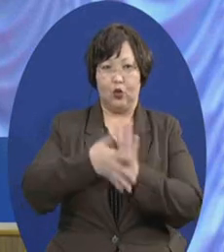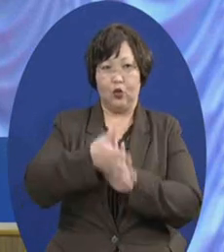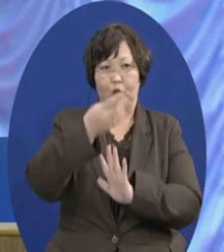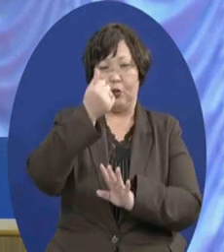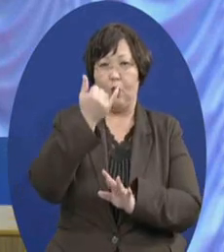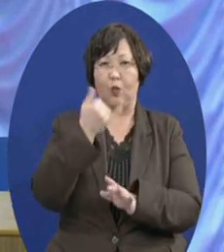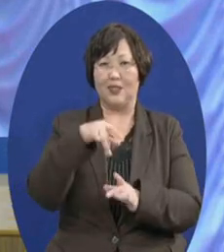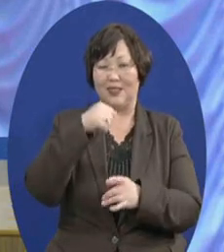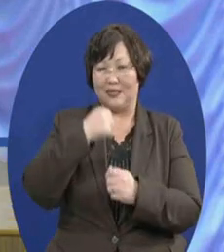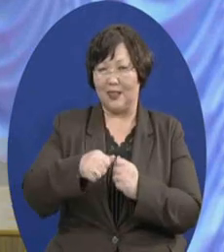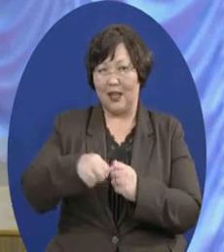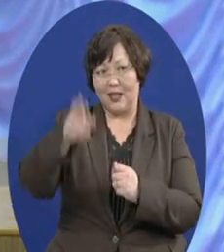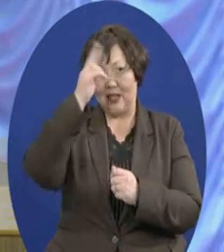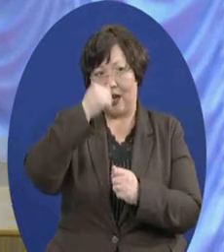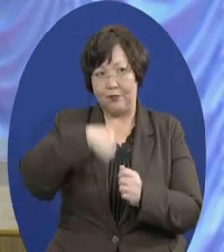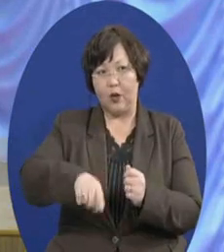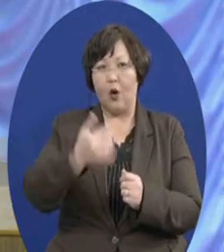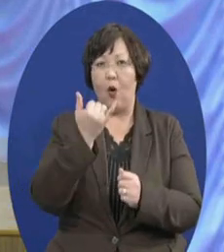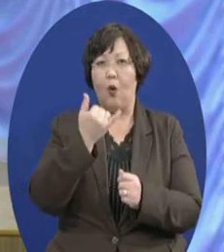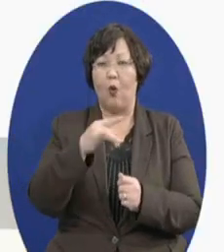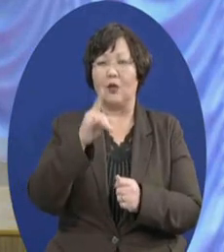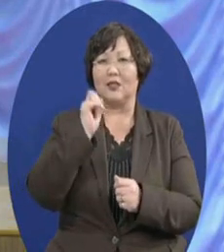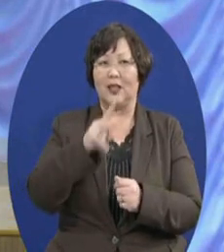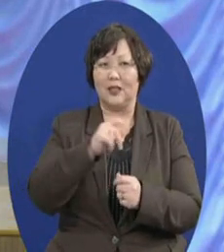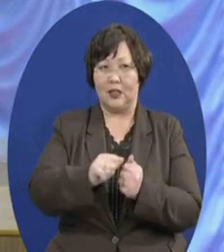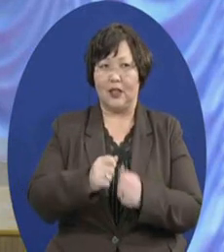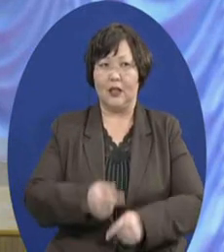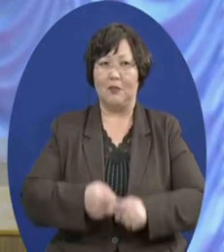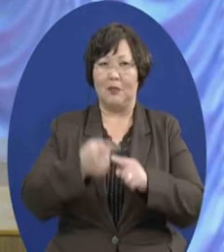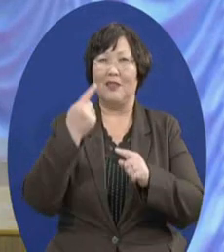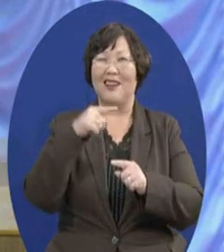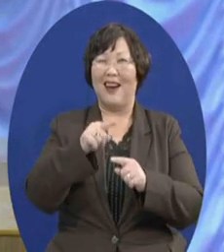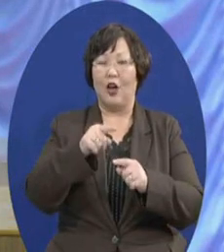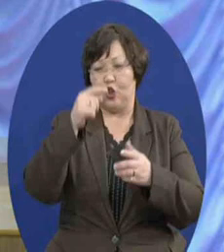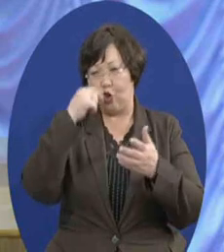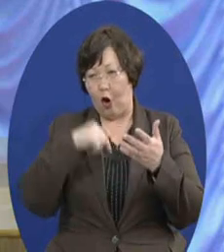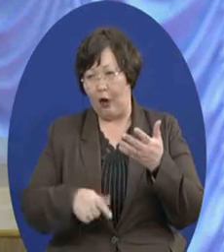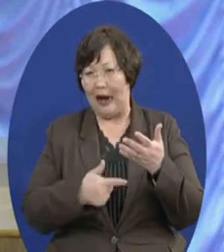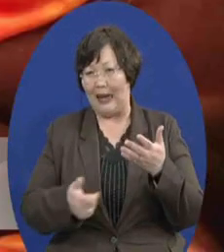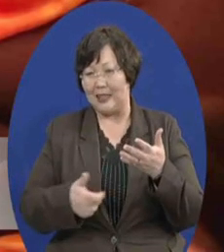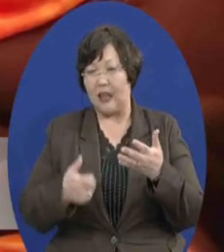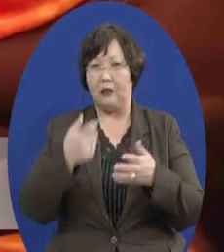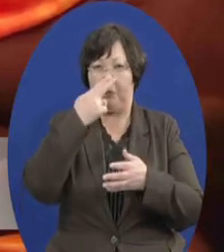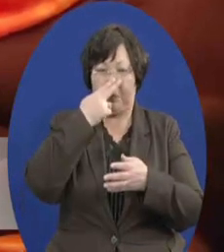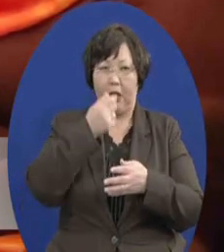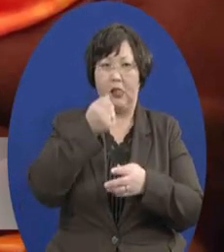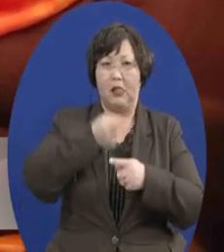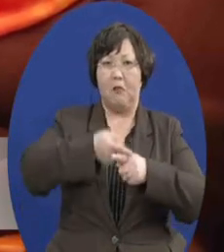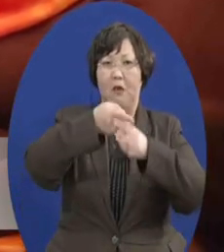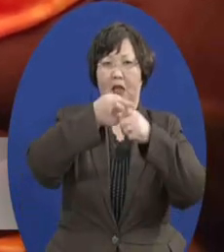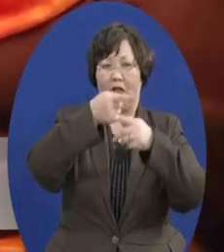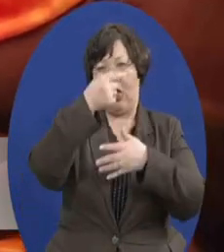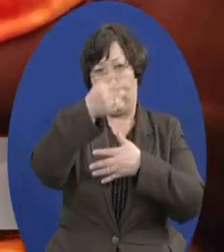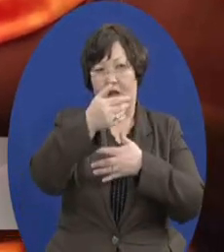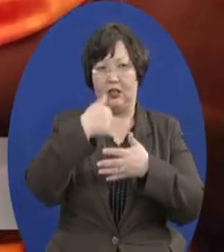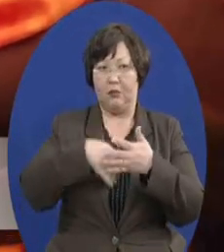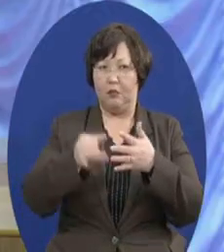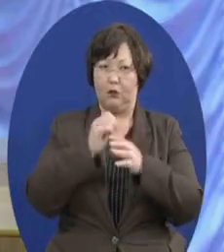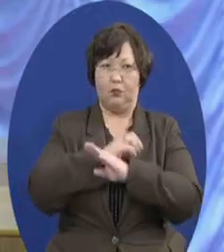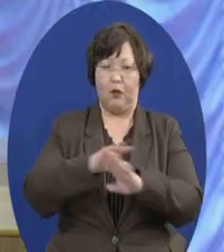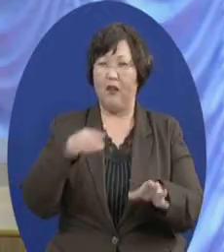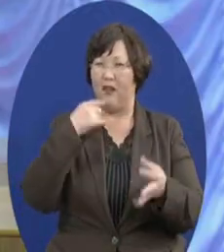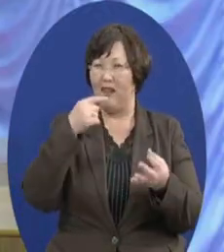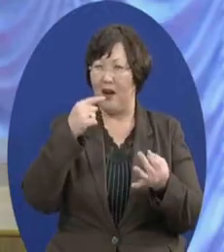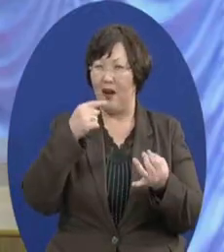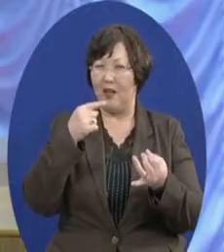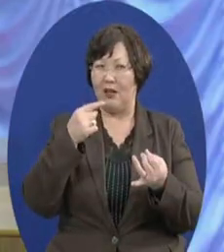урсгал зардал, яагаад яамдуудын урсгал зардал нэмэгдчих бай, нэмэгдээд байгаа юм бэ? Доор нь ингээ хасаад байдаг, дээрээ нэмээд байдаг. Ийм төсөвтэй байж болохгүй гэж асуудал нэлээ